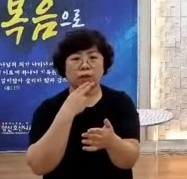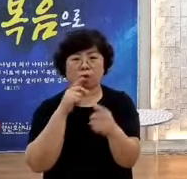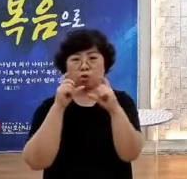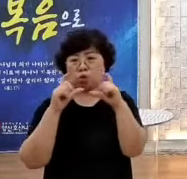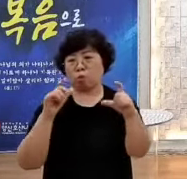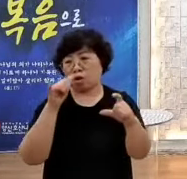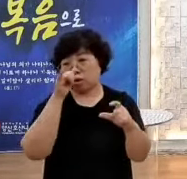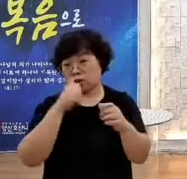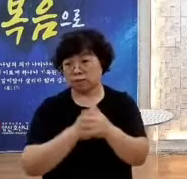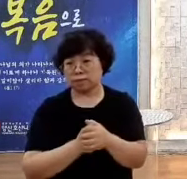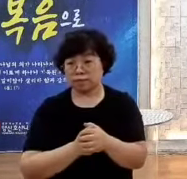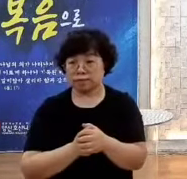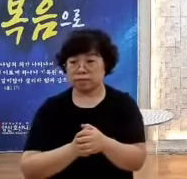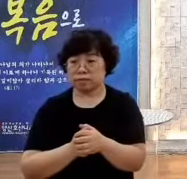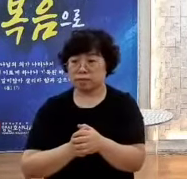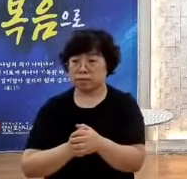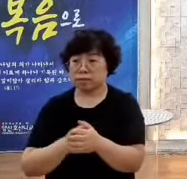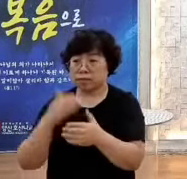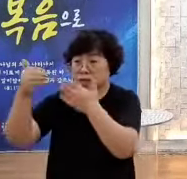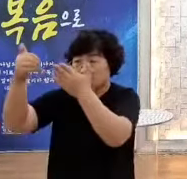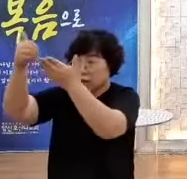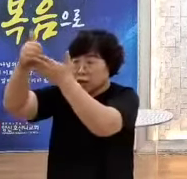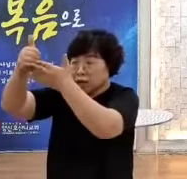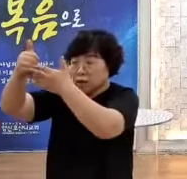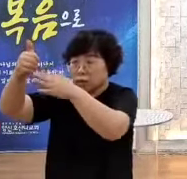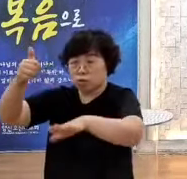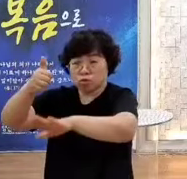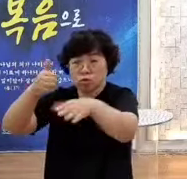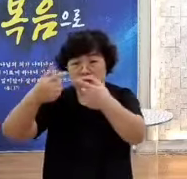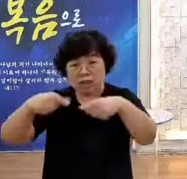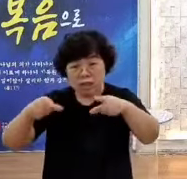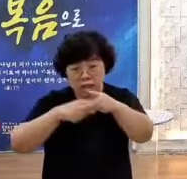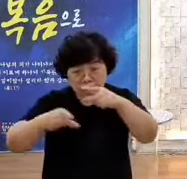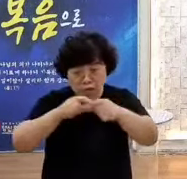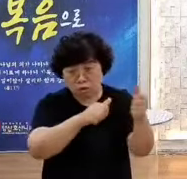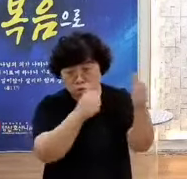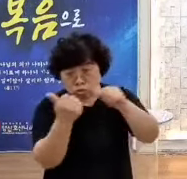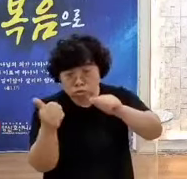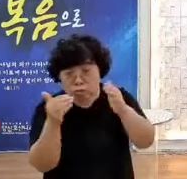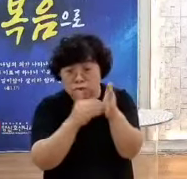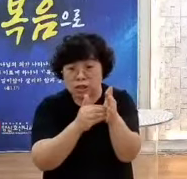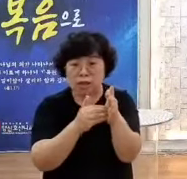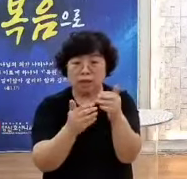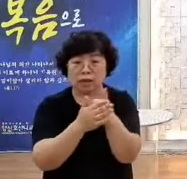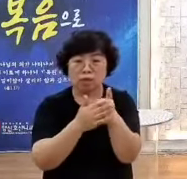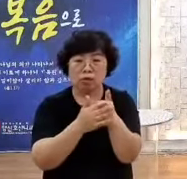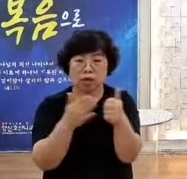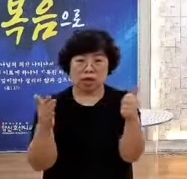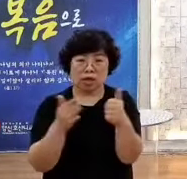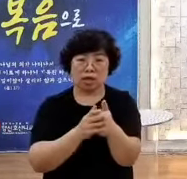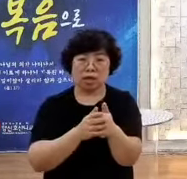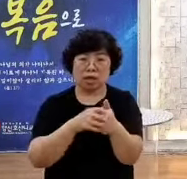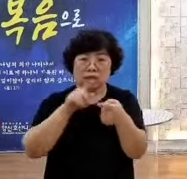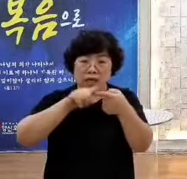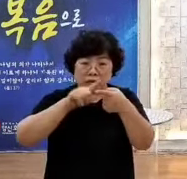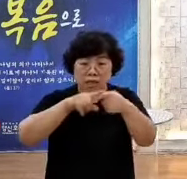오셔서 우리 인간을 대신해서 다 죽어주셨기 때문에 이것을 믿는 자에게는 그 피가